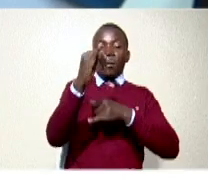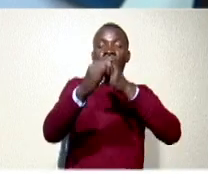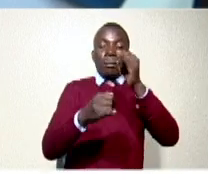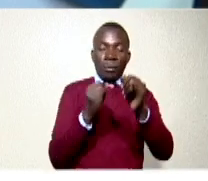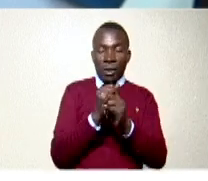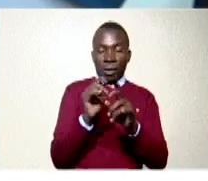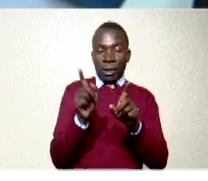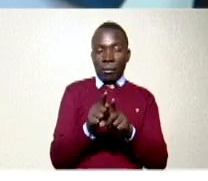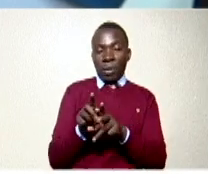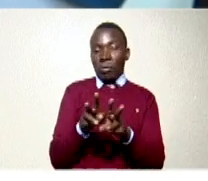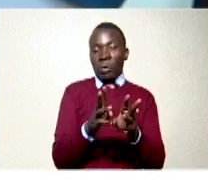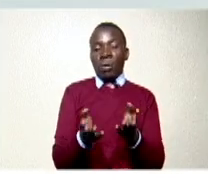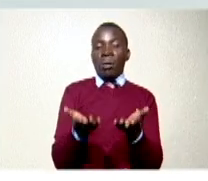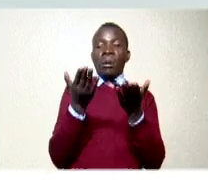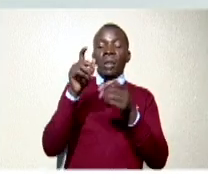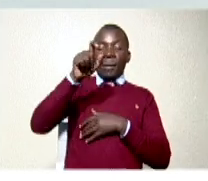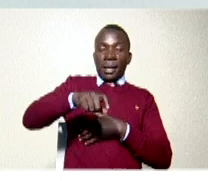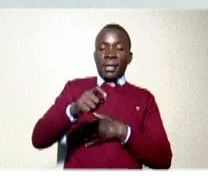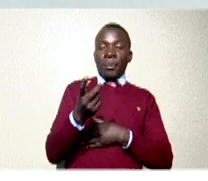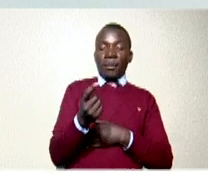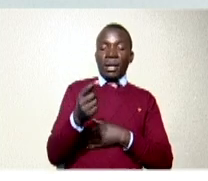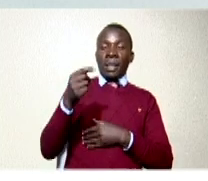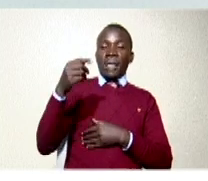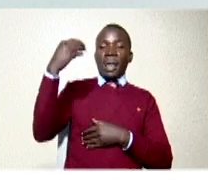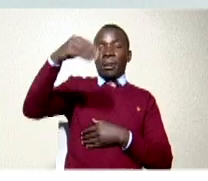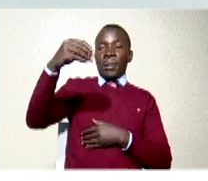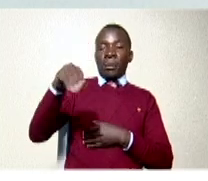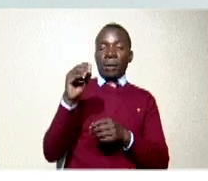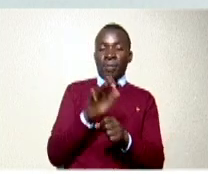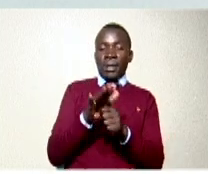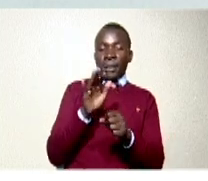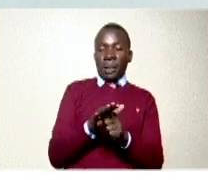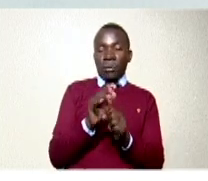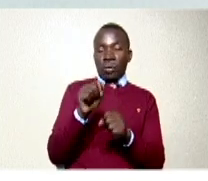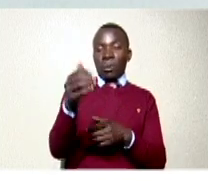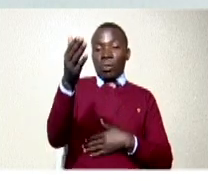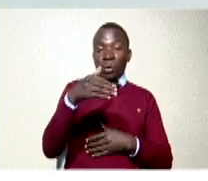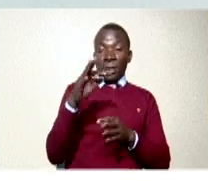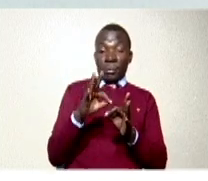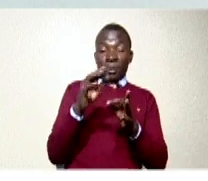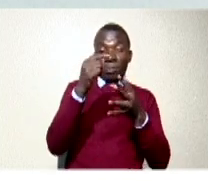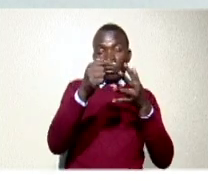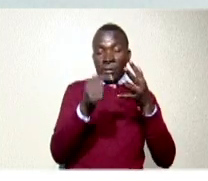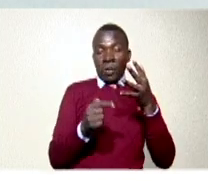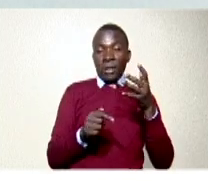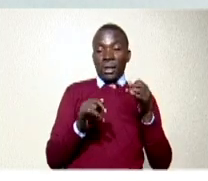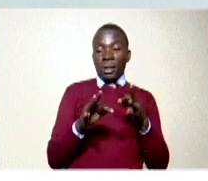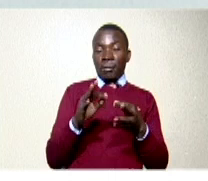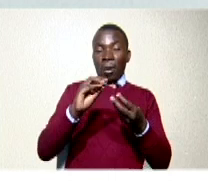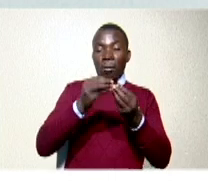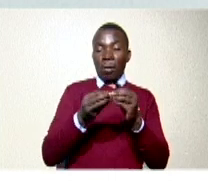cyazamutse, bigakenera amadovize menshi kugira ngo dutumize bya bintu. Niyo byaba ari wa mubare